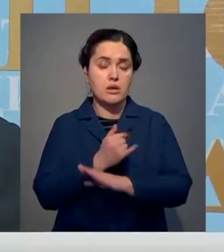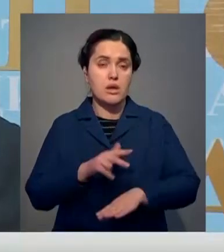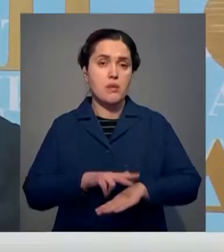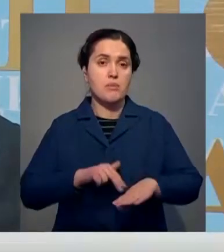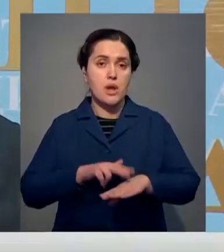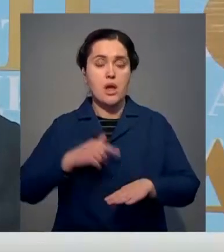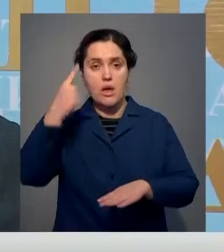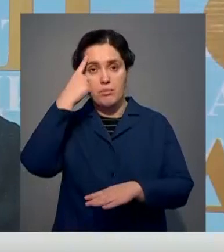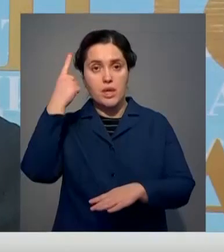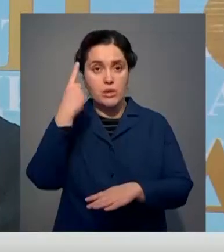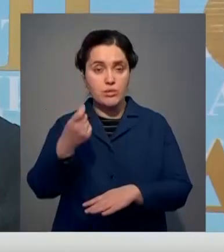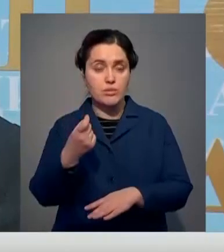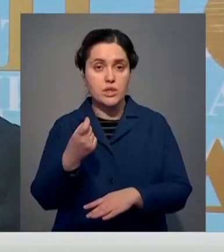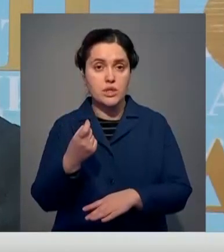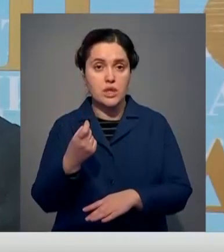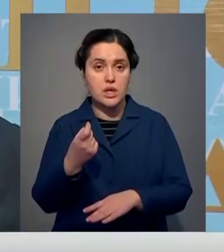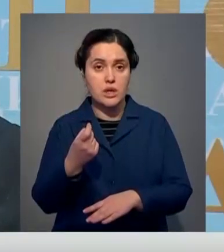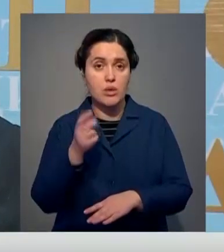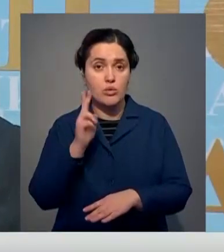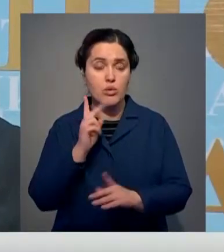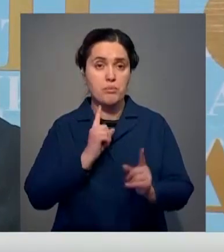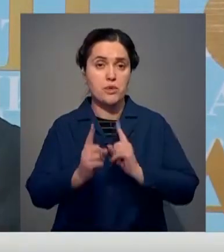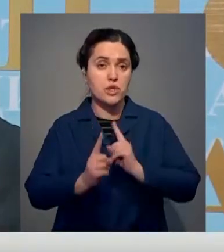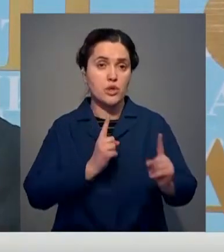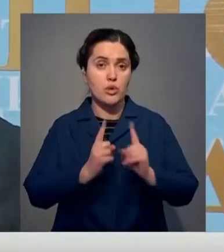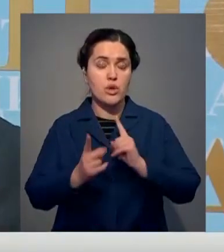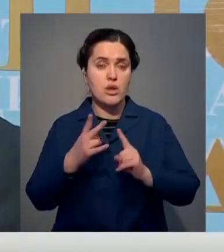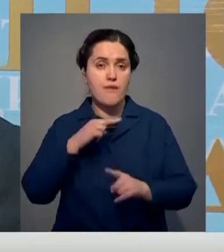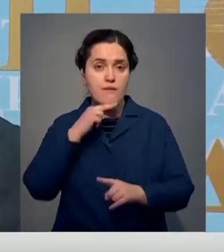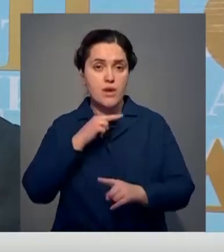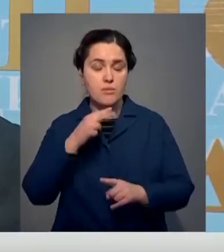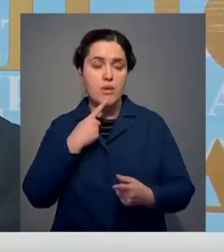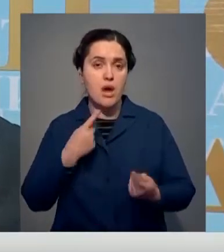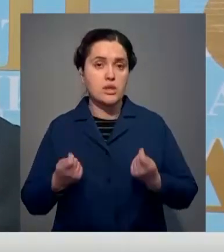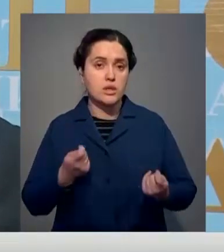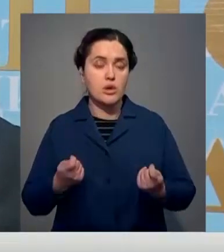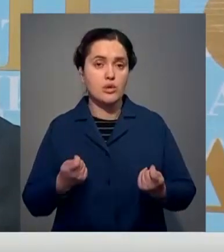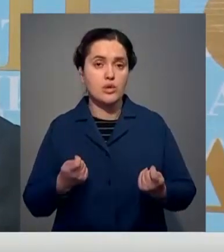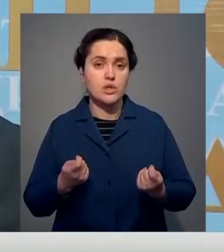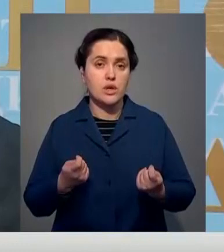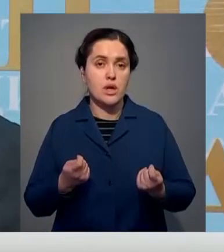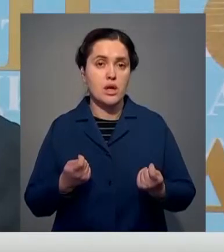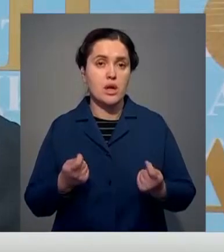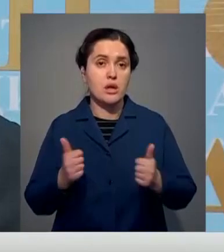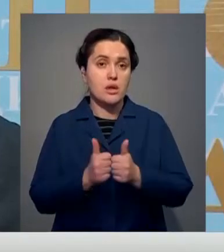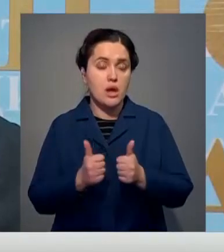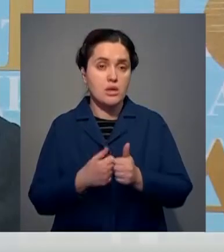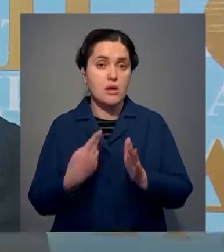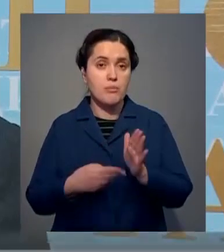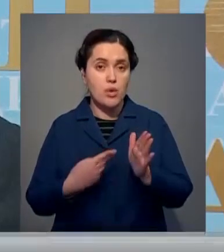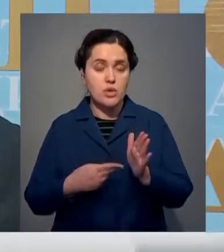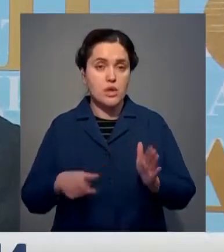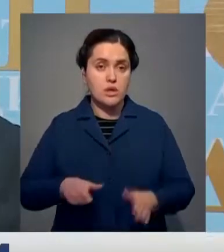полиции предупреждает пешеходов быть внимательными и осторожными, как и вблизи железных дорог, так и